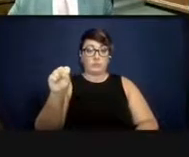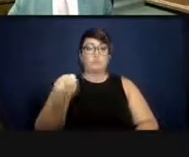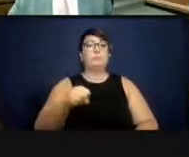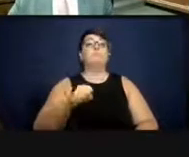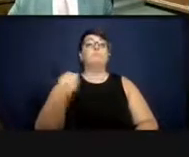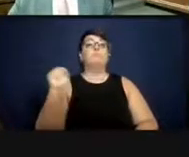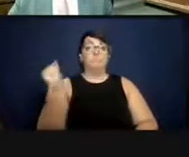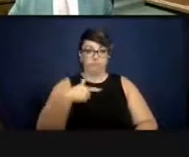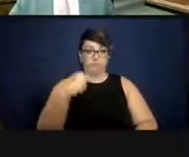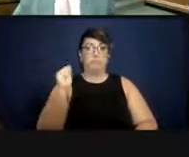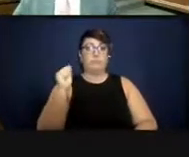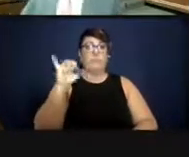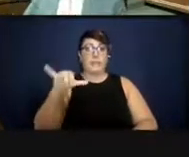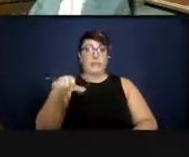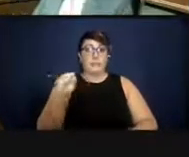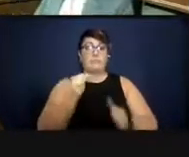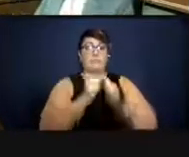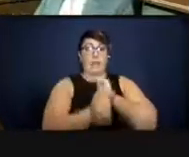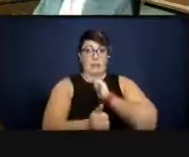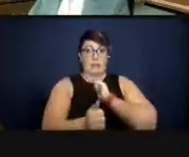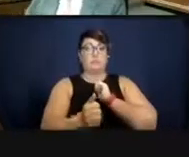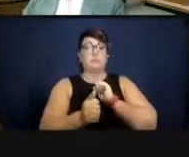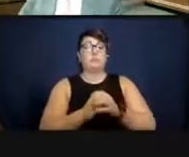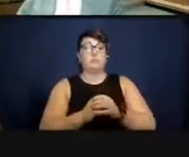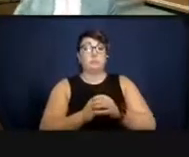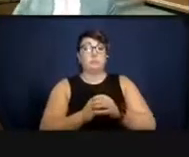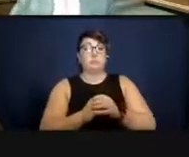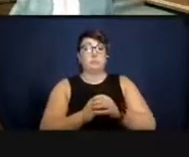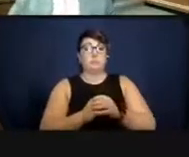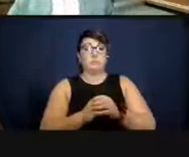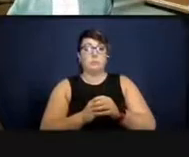inueni mikono. Kila mtu amekubali, asante.